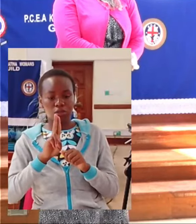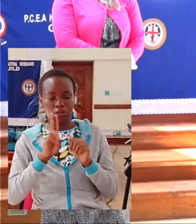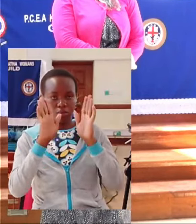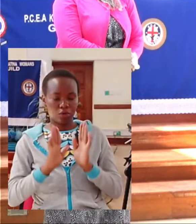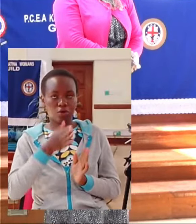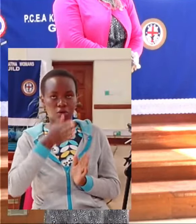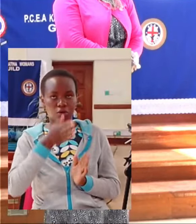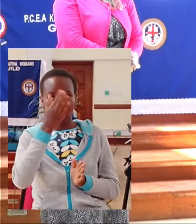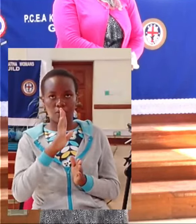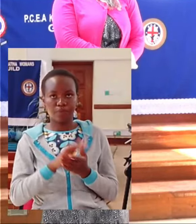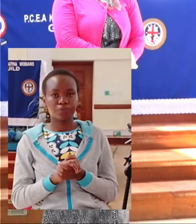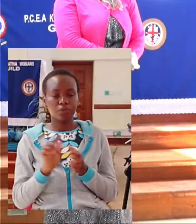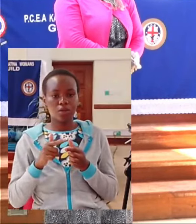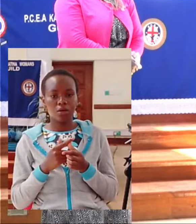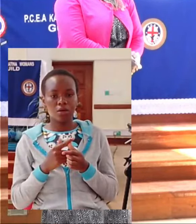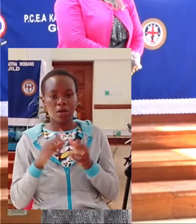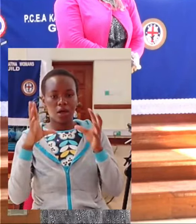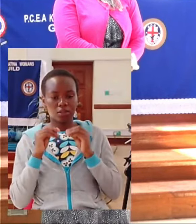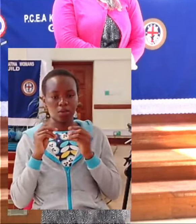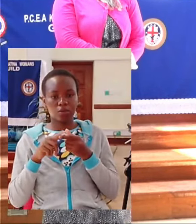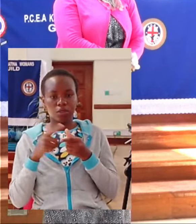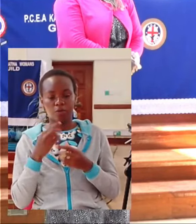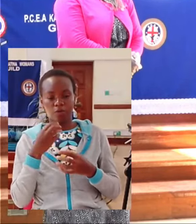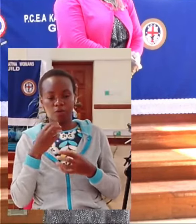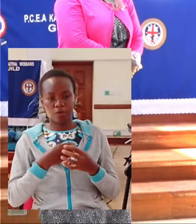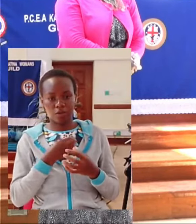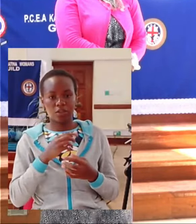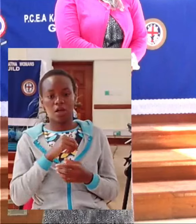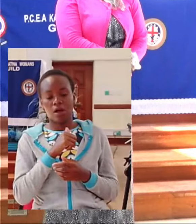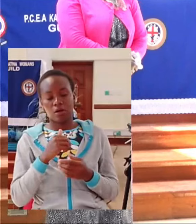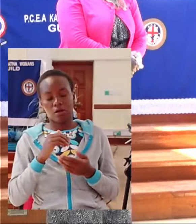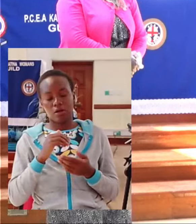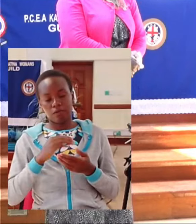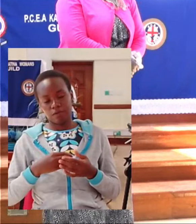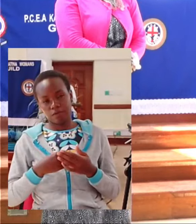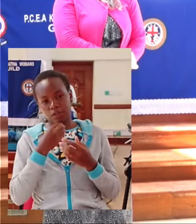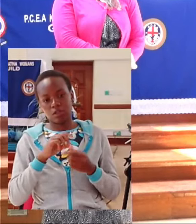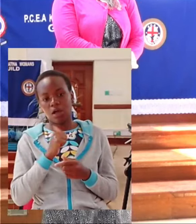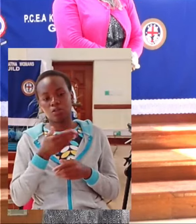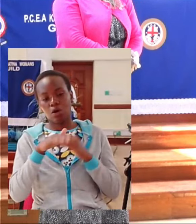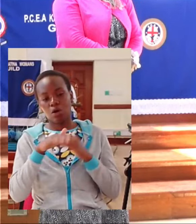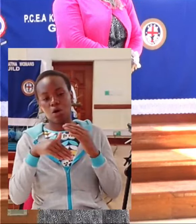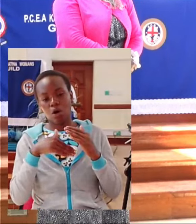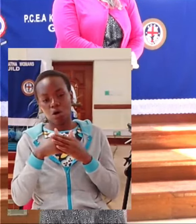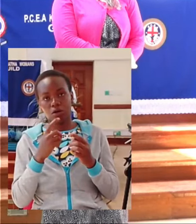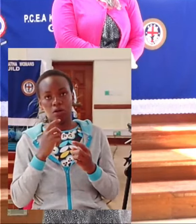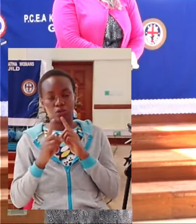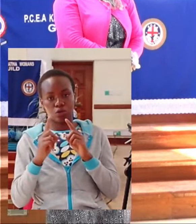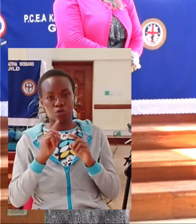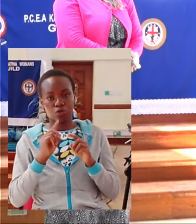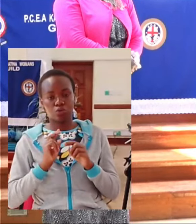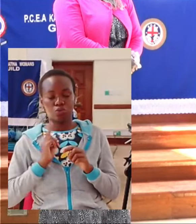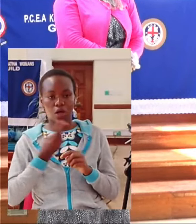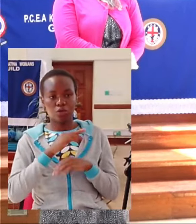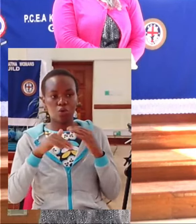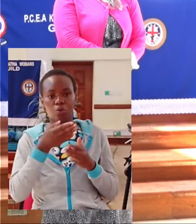niwe muthamaki mwene hinya Ngai etekera gutucerera Jehova Ngai twagothaitha etekera kwaraneria na ithwe muthamaki mwene inya